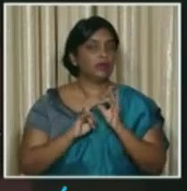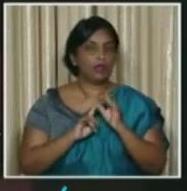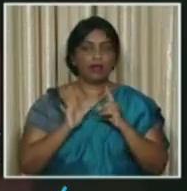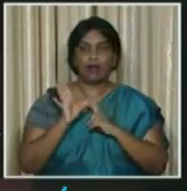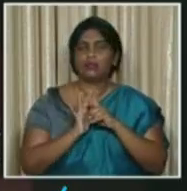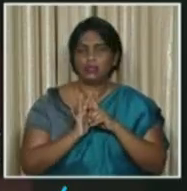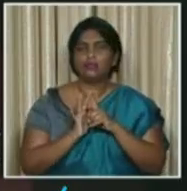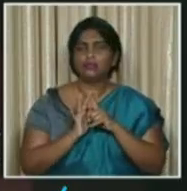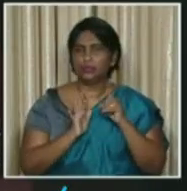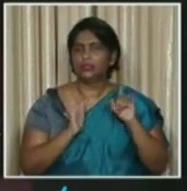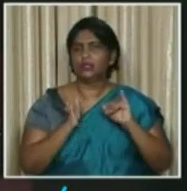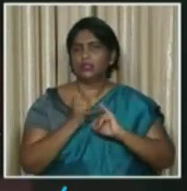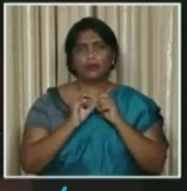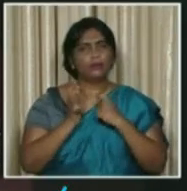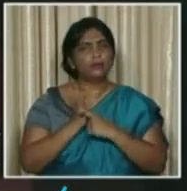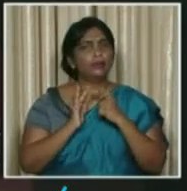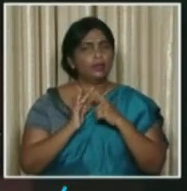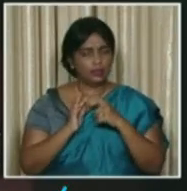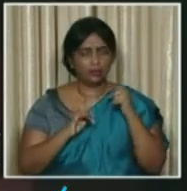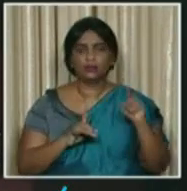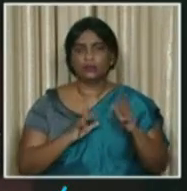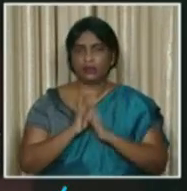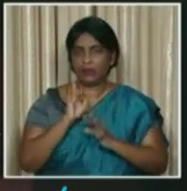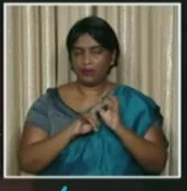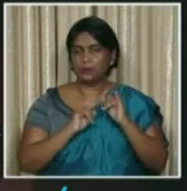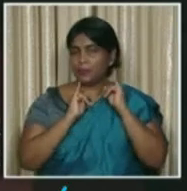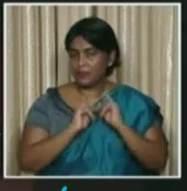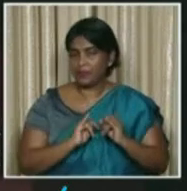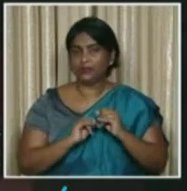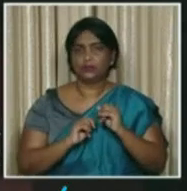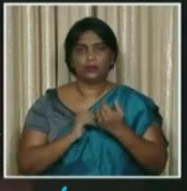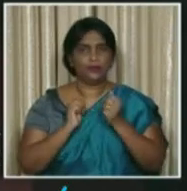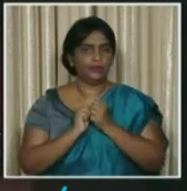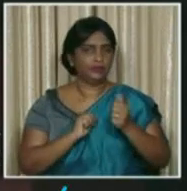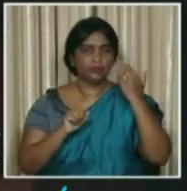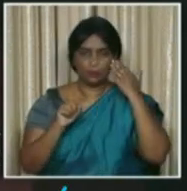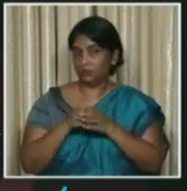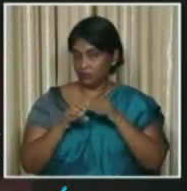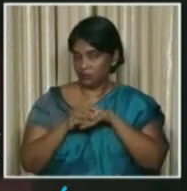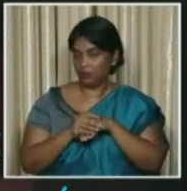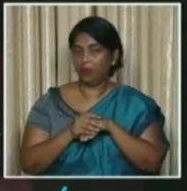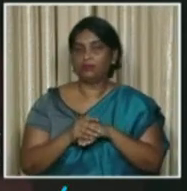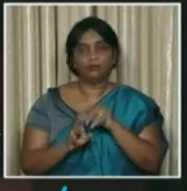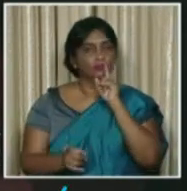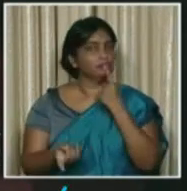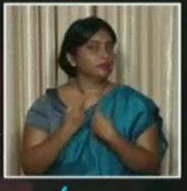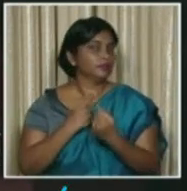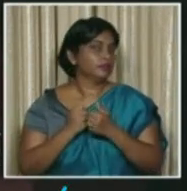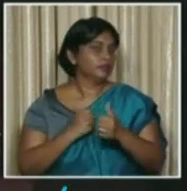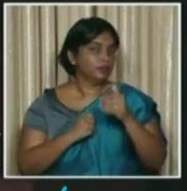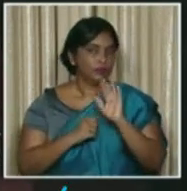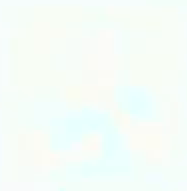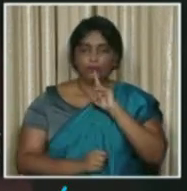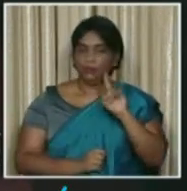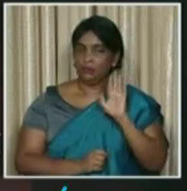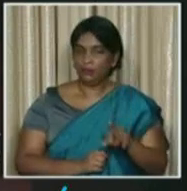අලිස් අබ්දුල්රහීම් මන්ත්‍රීවරයා විසින් සිදුකර ඇති නීති විරෝධී විෂමාචාර සිදුවීම සම්බන්ධයෙන් විමර්ශනයක් සිදු කිරීම සඳහා යොමු